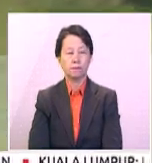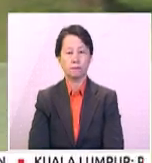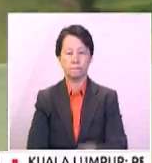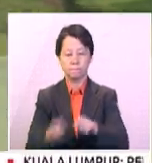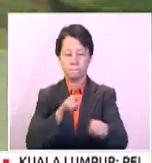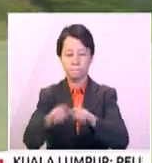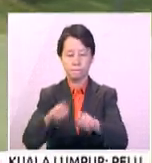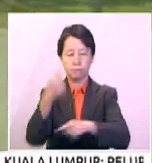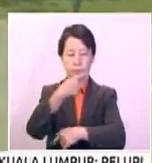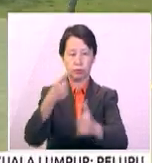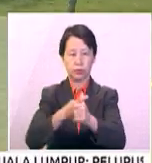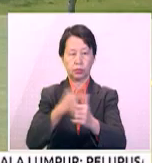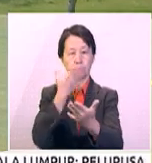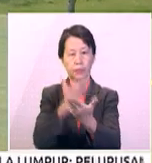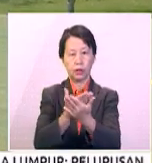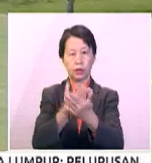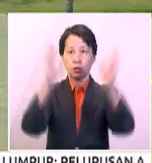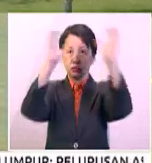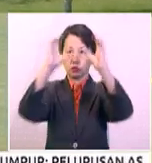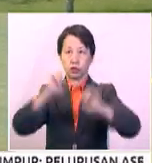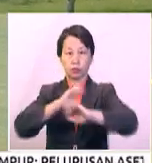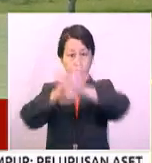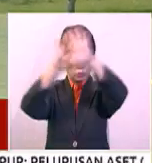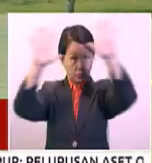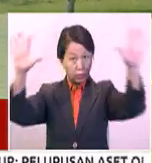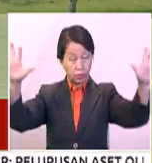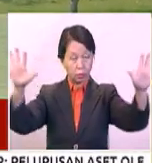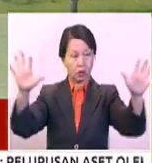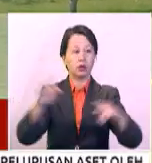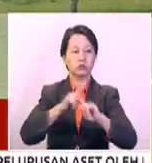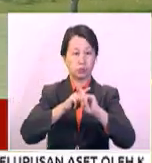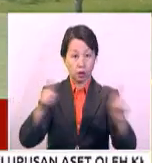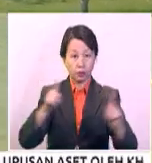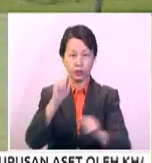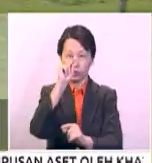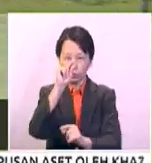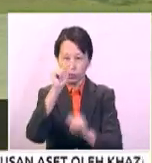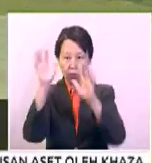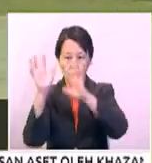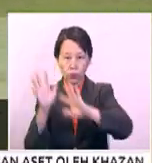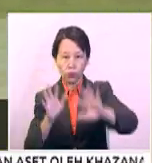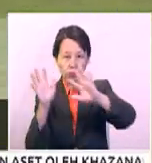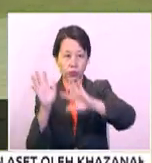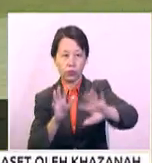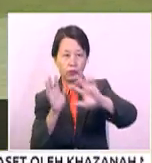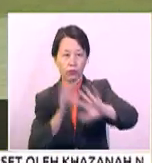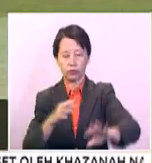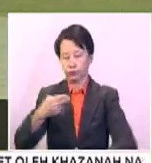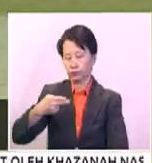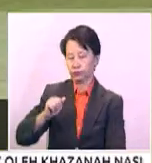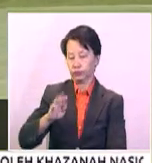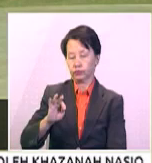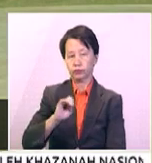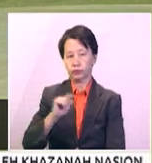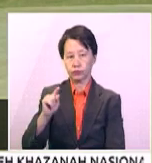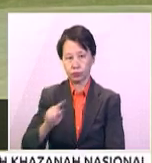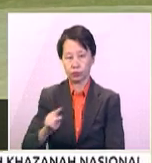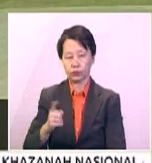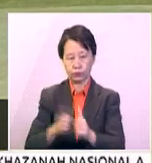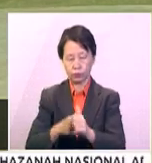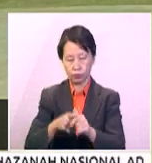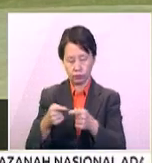Saingan hari pertama bermula baik dalam cuaca cerah sepanjang hari, namun sedikit berangin. Muhammad Afif memulakan saingan hari